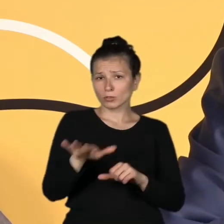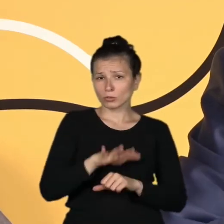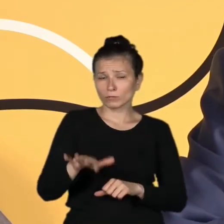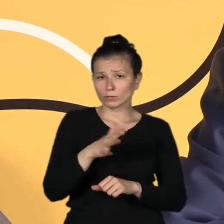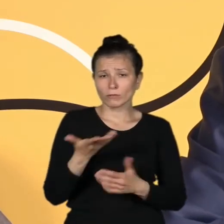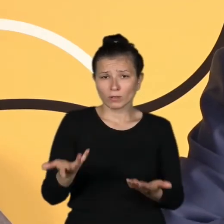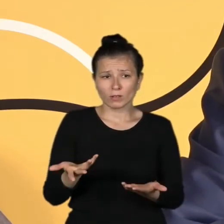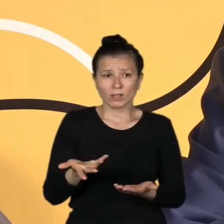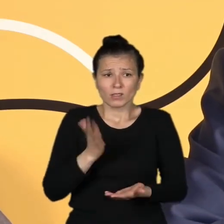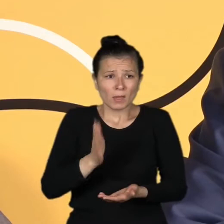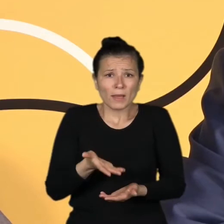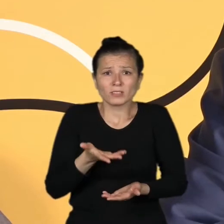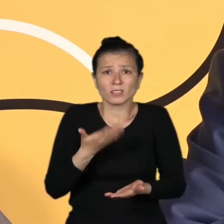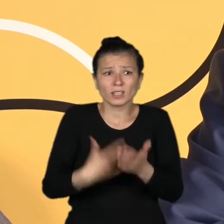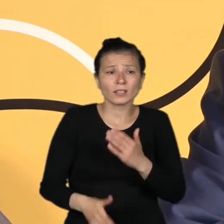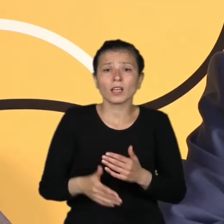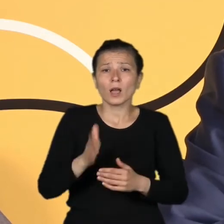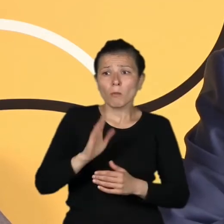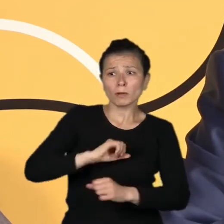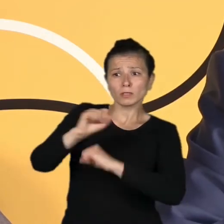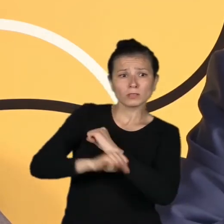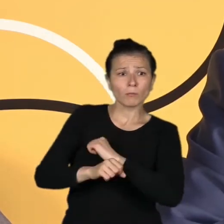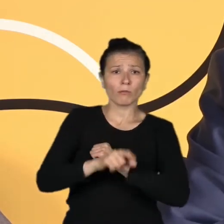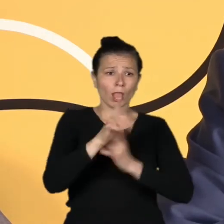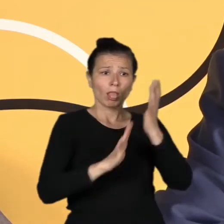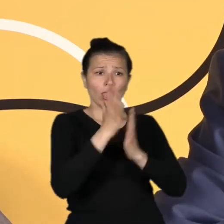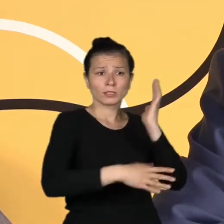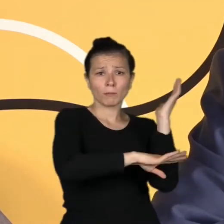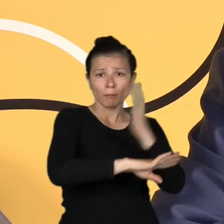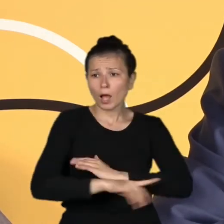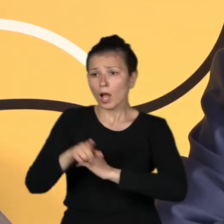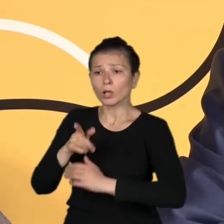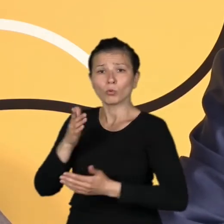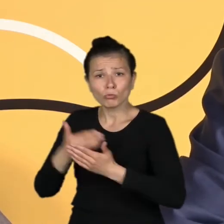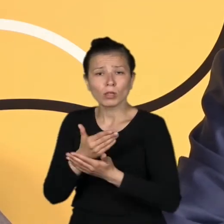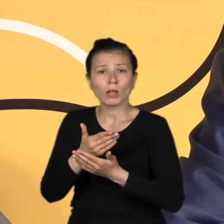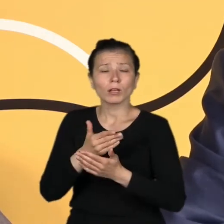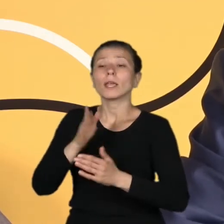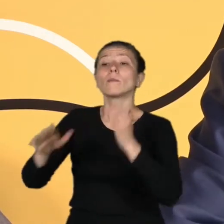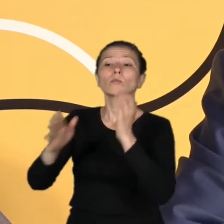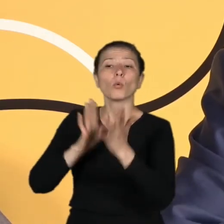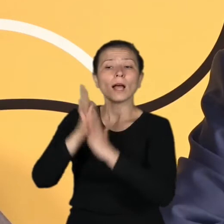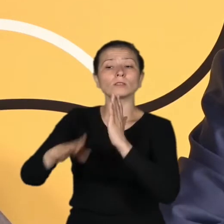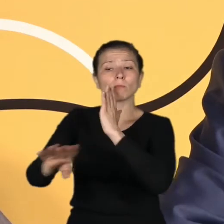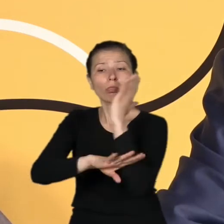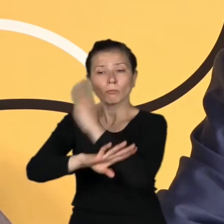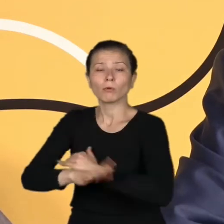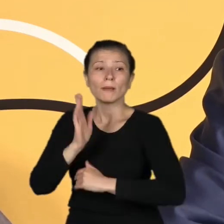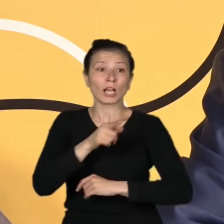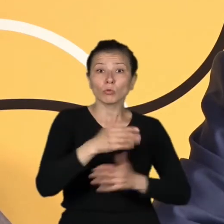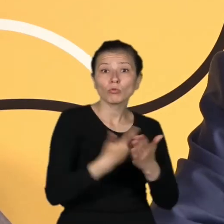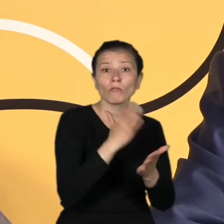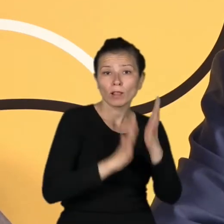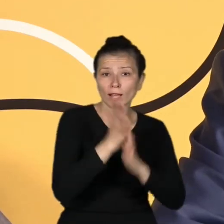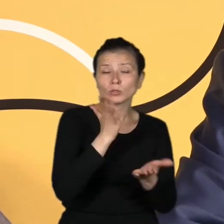będzie naturalna zastępowalność. Tak jak powinna być zastępowalność w sektorach gospodarczych, tak powinna być zastępowalność w przestrzeni. Czy